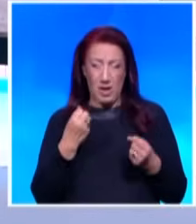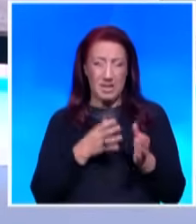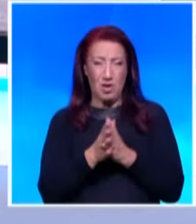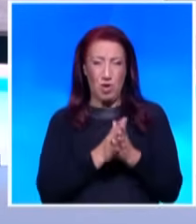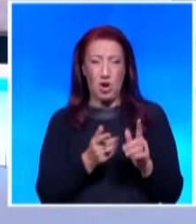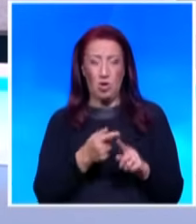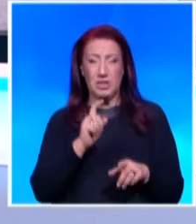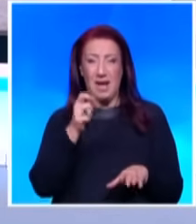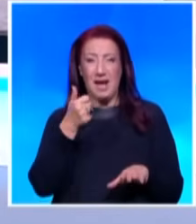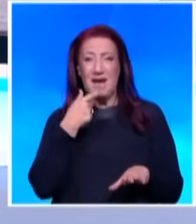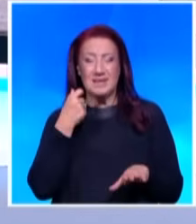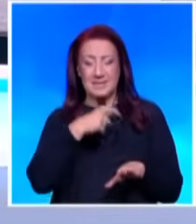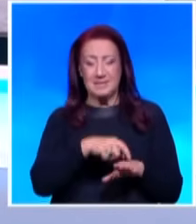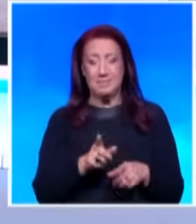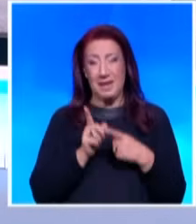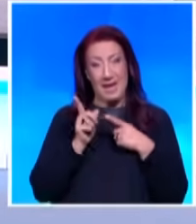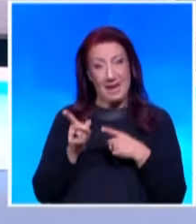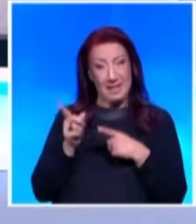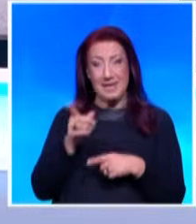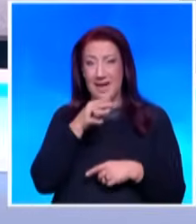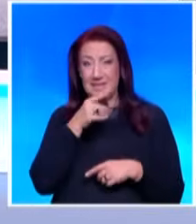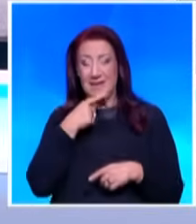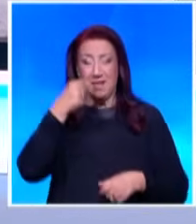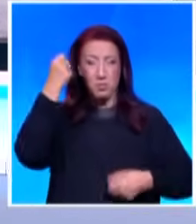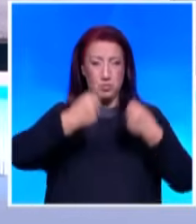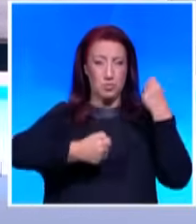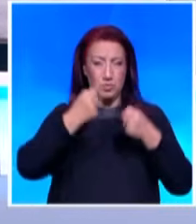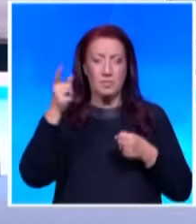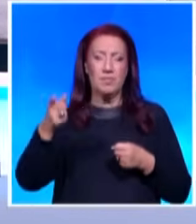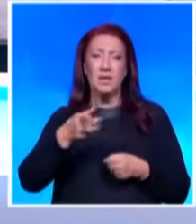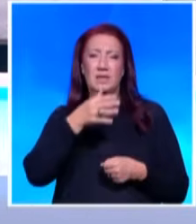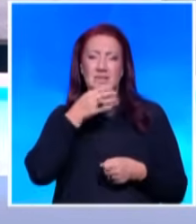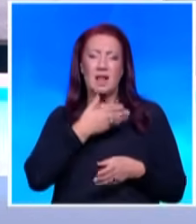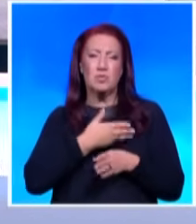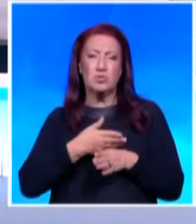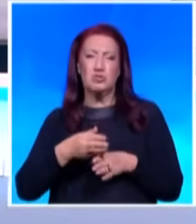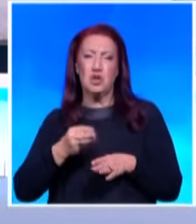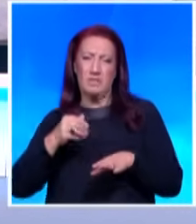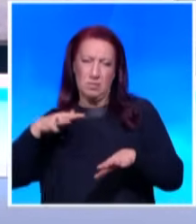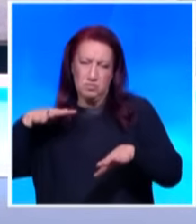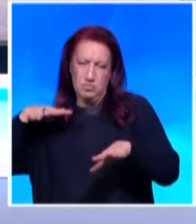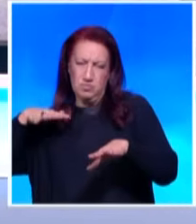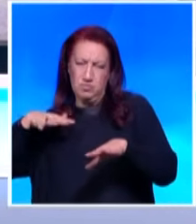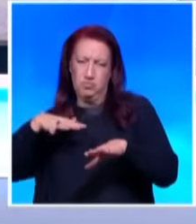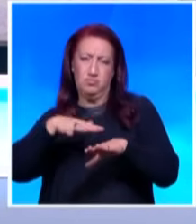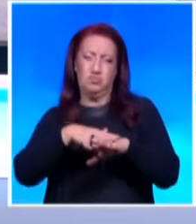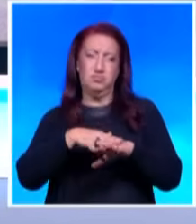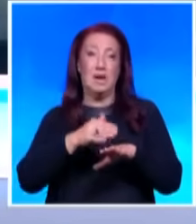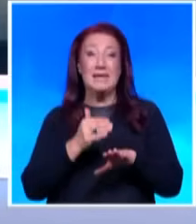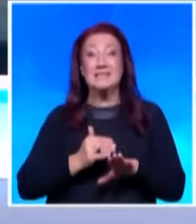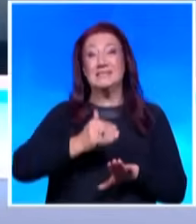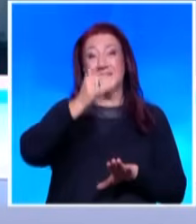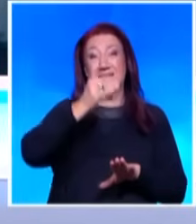Израел заради ударите по цивилни цели, израелската армия продължава сухопътната си операция в северната част на ивицата. Цели